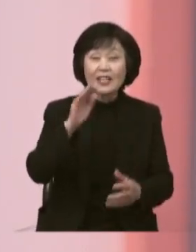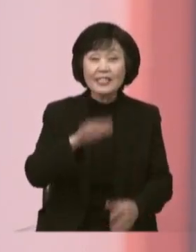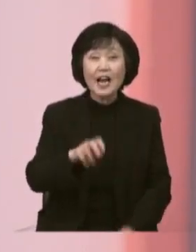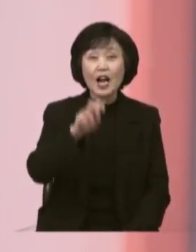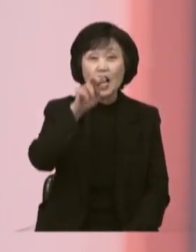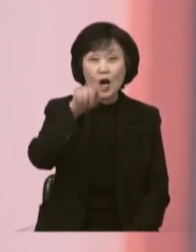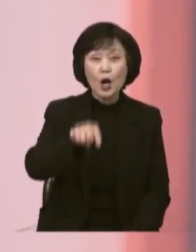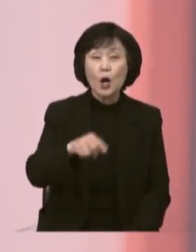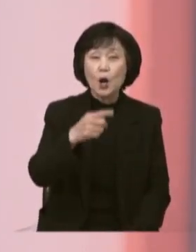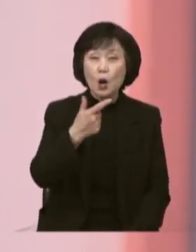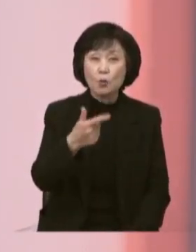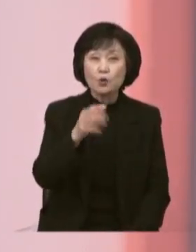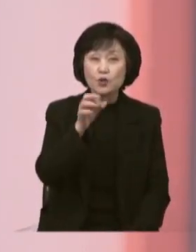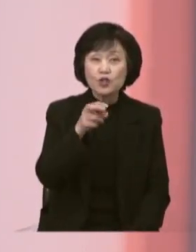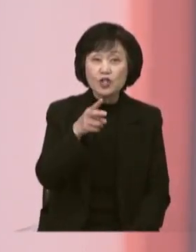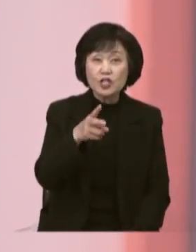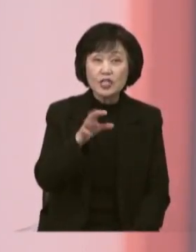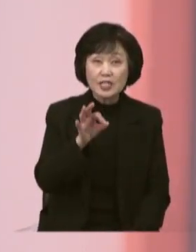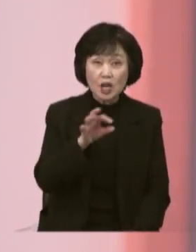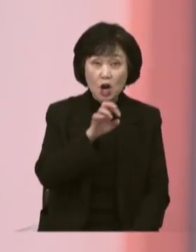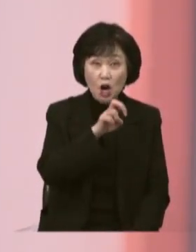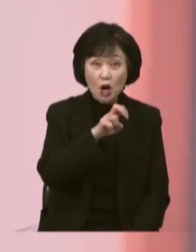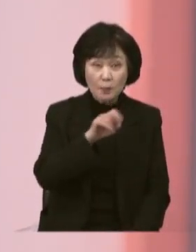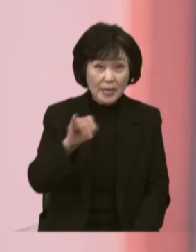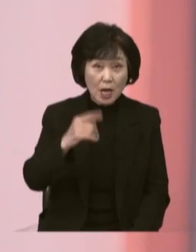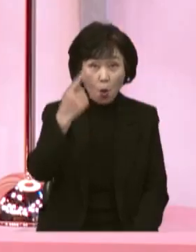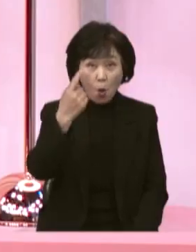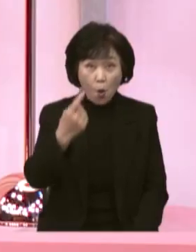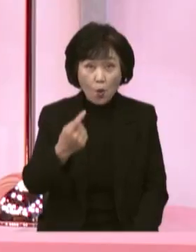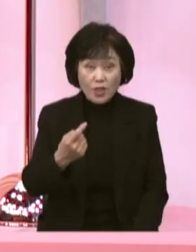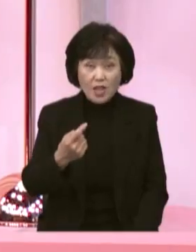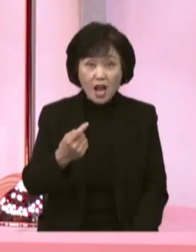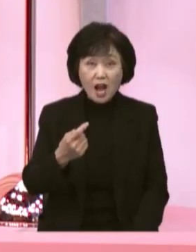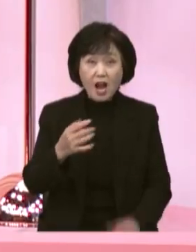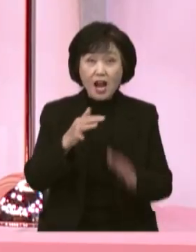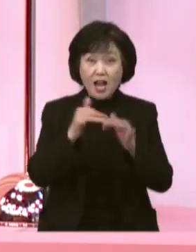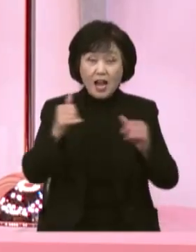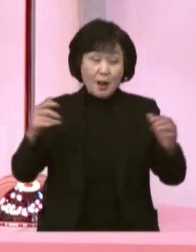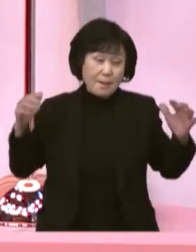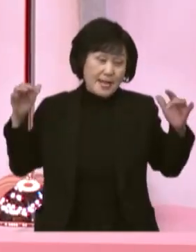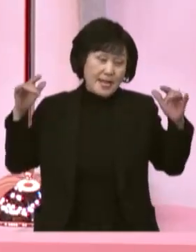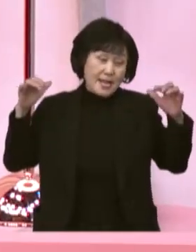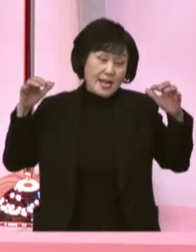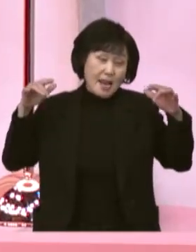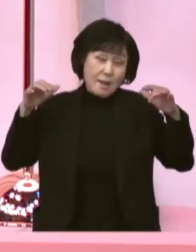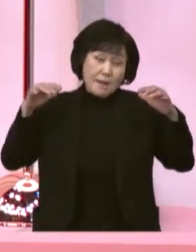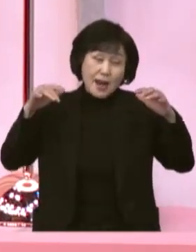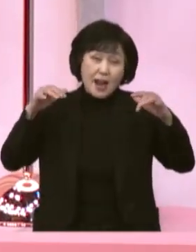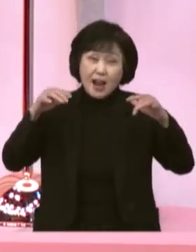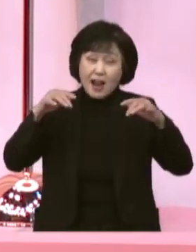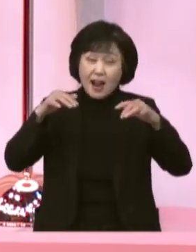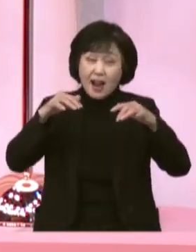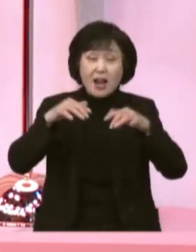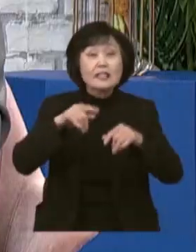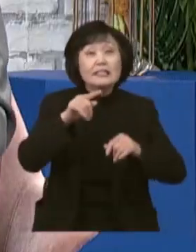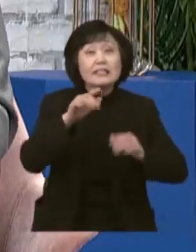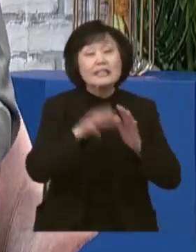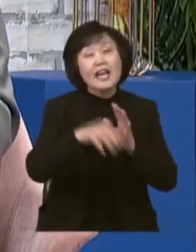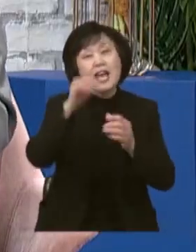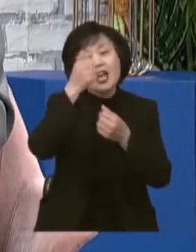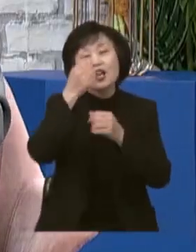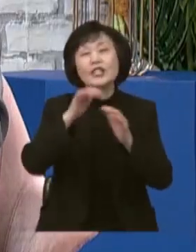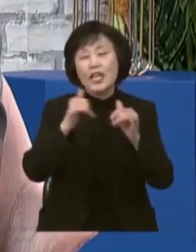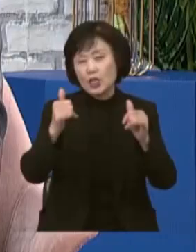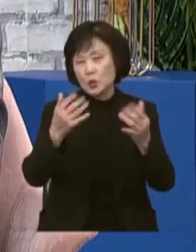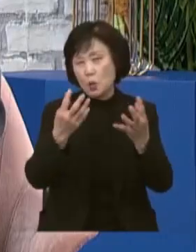선곡도 선곡 이제 선곡 선곡도 하고 뭐 간증이라고 그랬지. 막 네네. 나와서 찔찔 짜고 울고 뭐